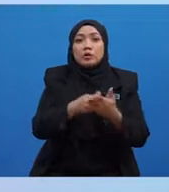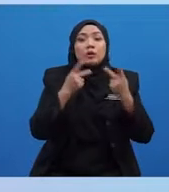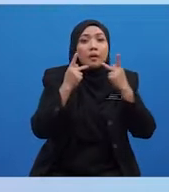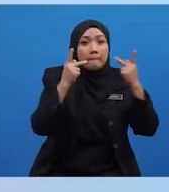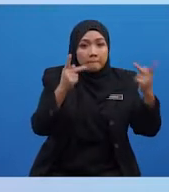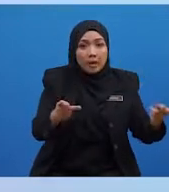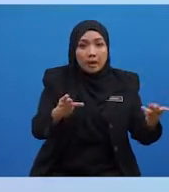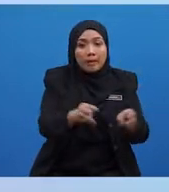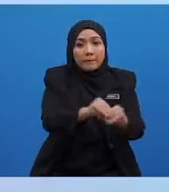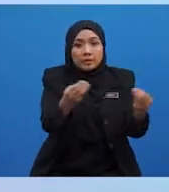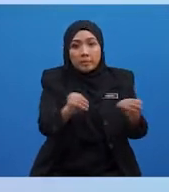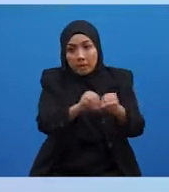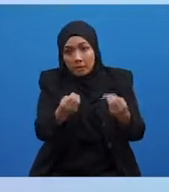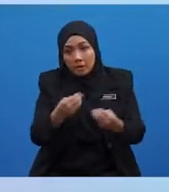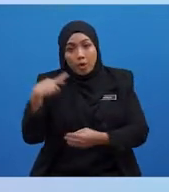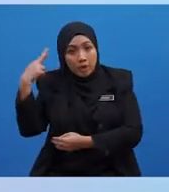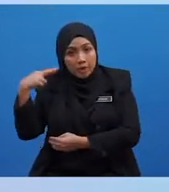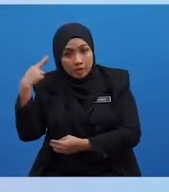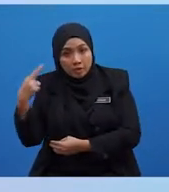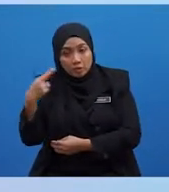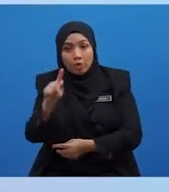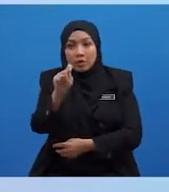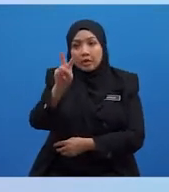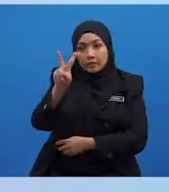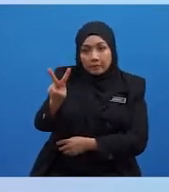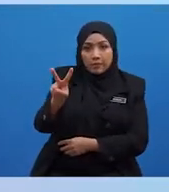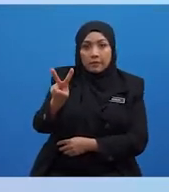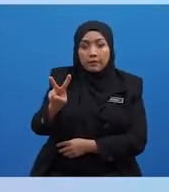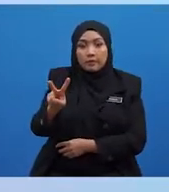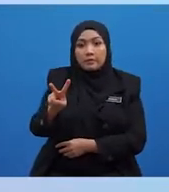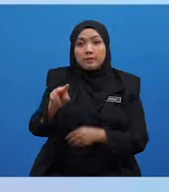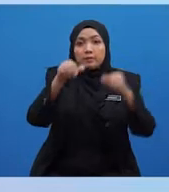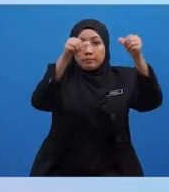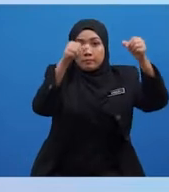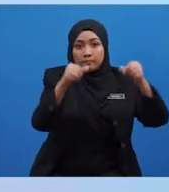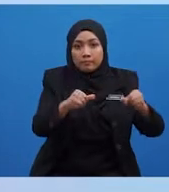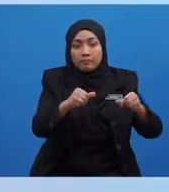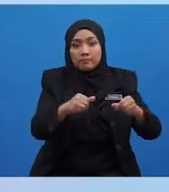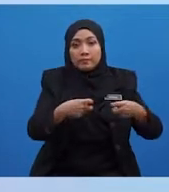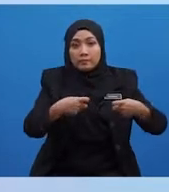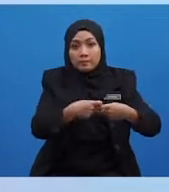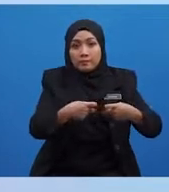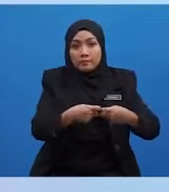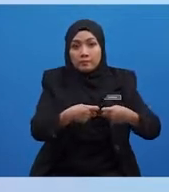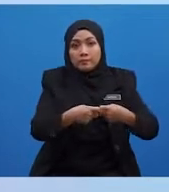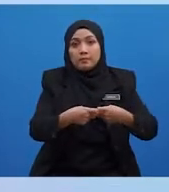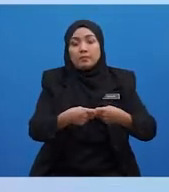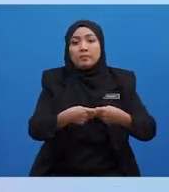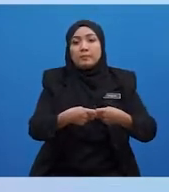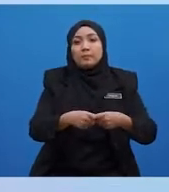surat khabar, majalah, radio, televisyen, papan tanda elektrik, papan